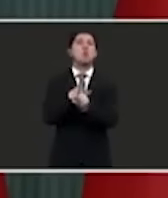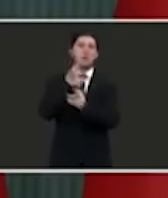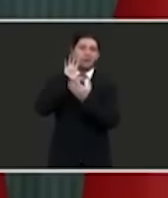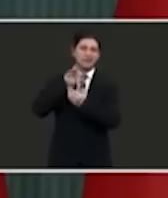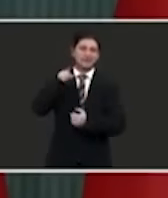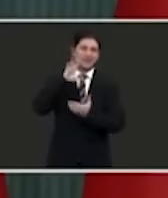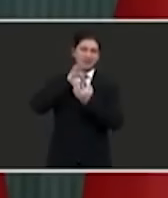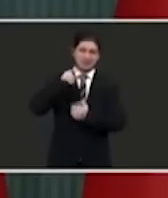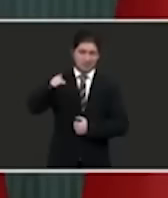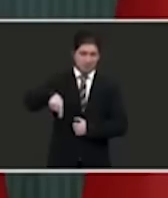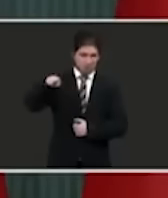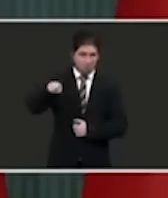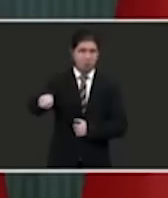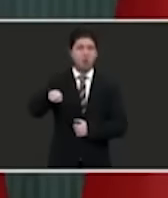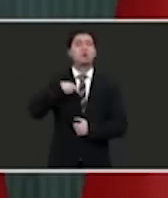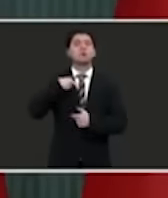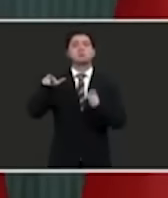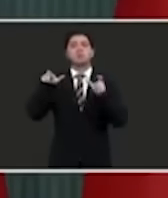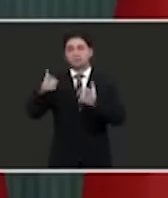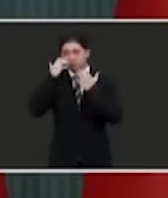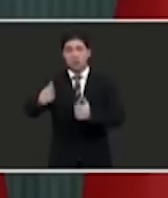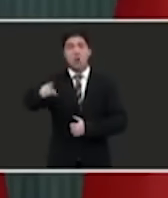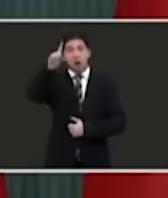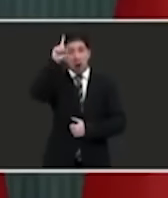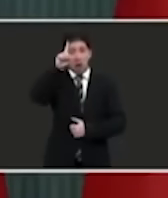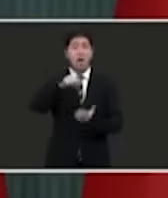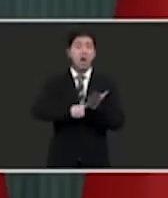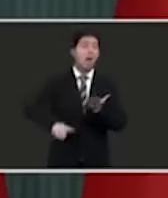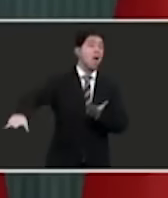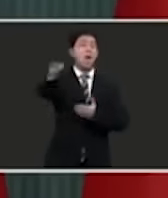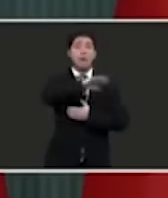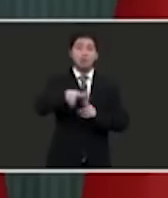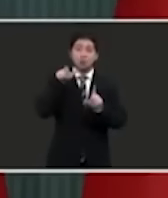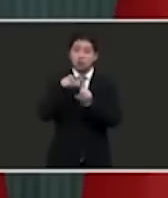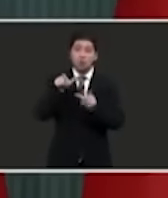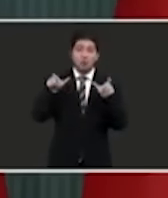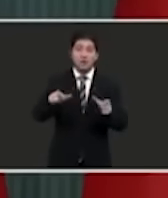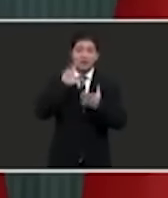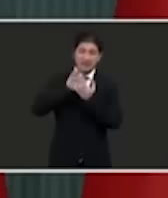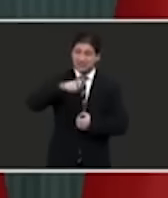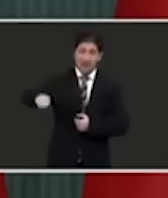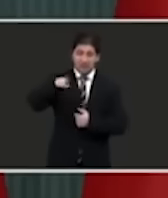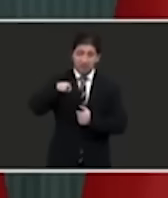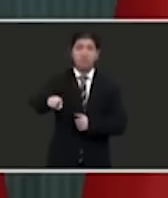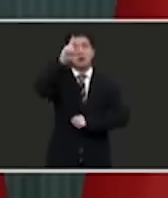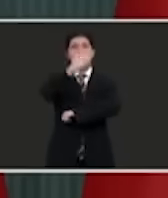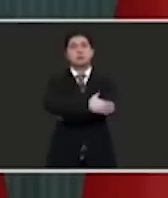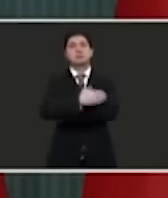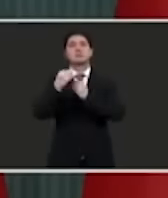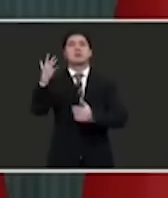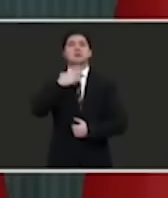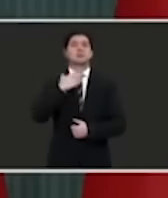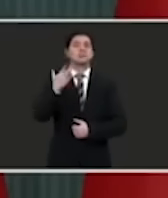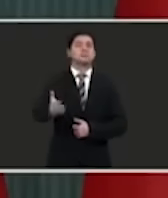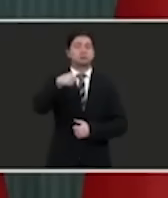ediyor. Rabbim tüm güvenlik güçlerimizin yar ve yardımcısı olsun diyorum. Bugün